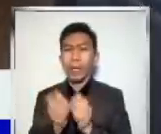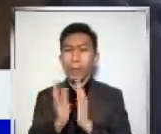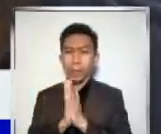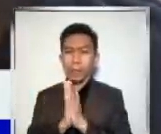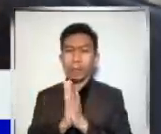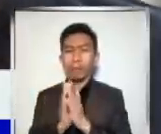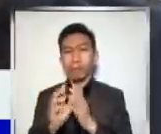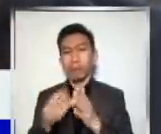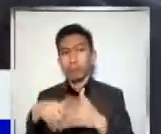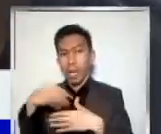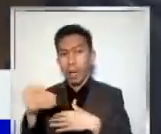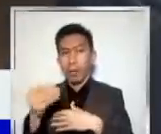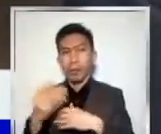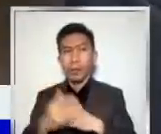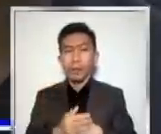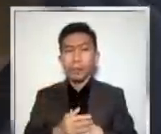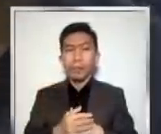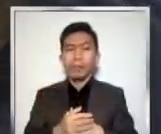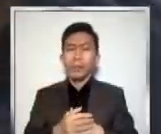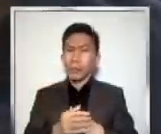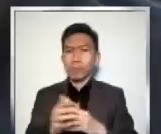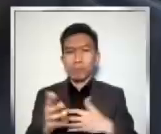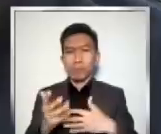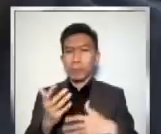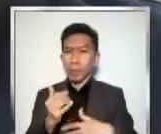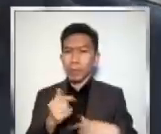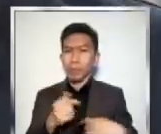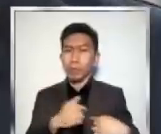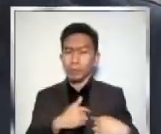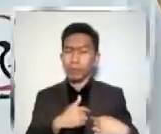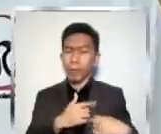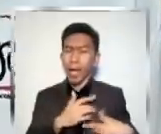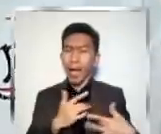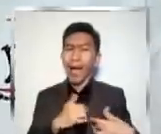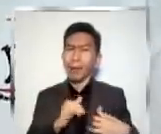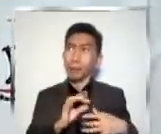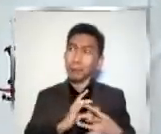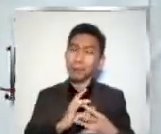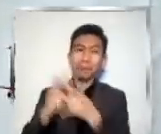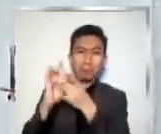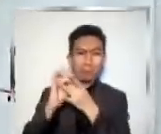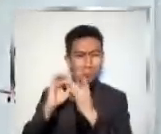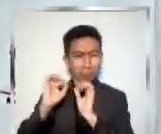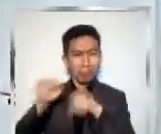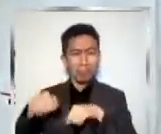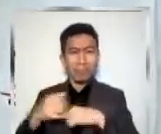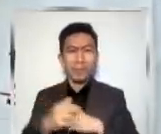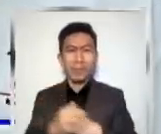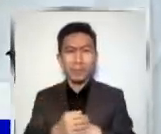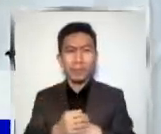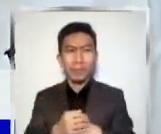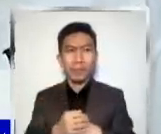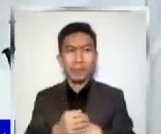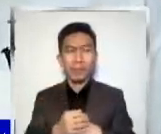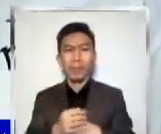nasa puso mo ang pananalangin, maririnig po din tayo. Ito ang tugatog ng lahat